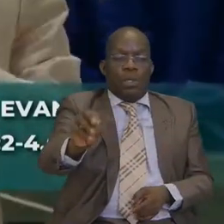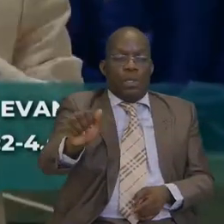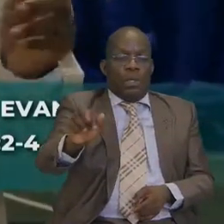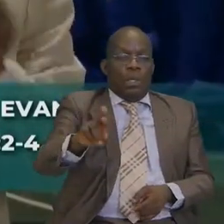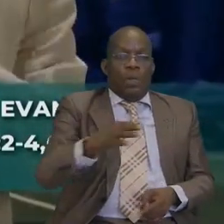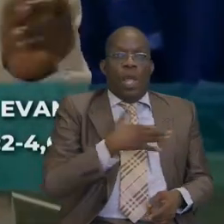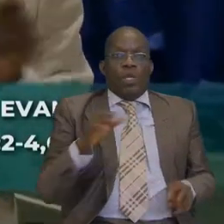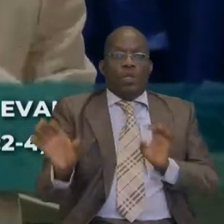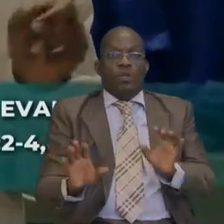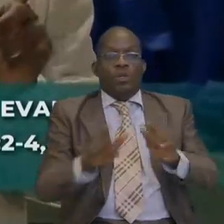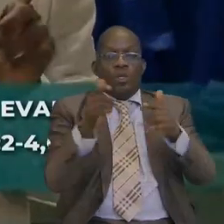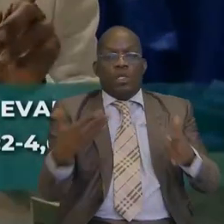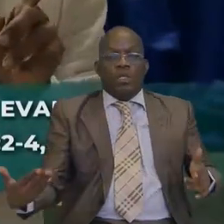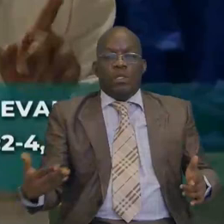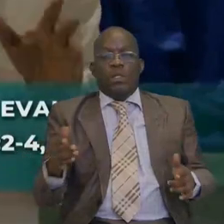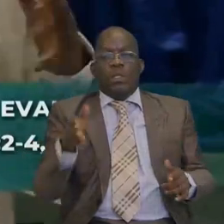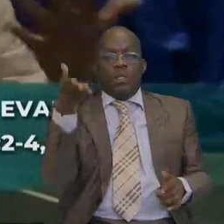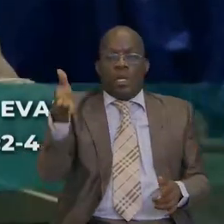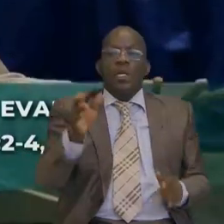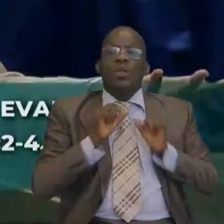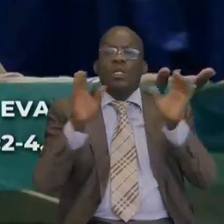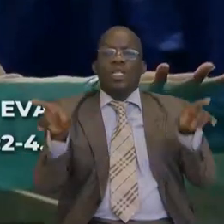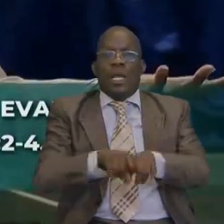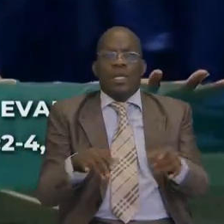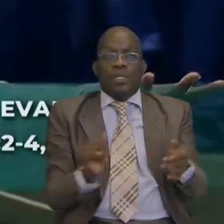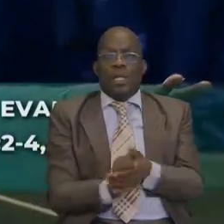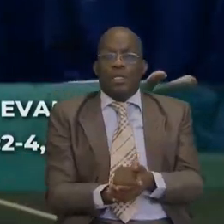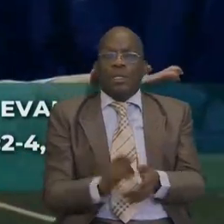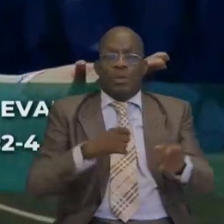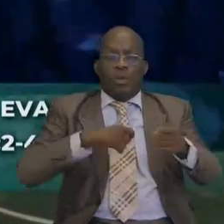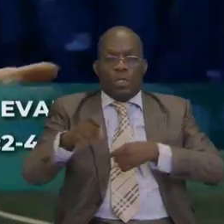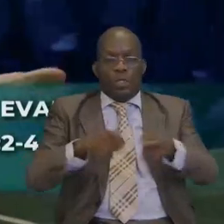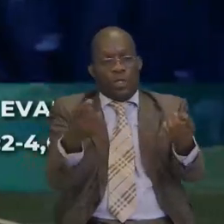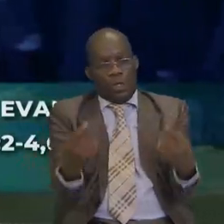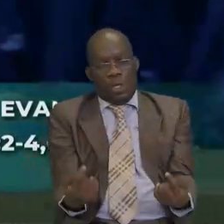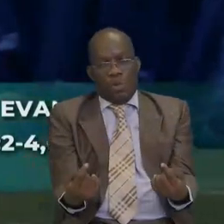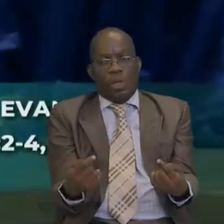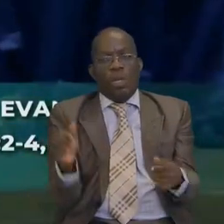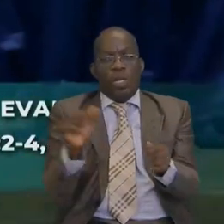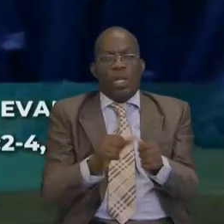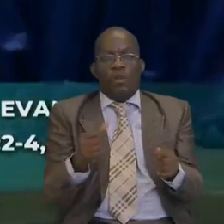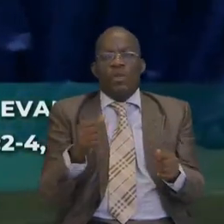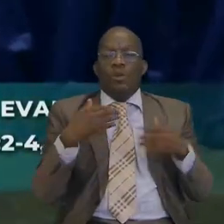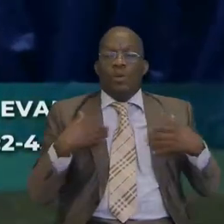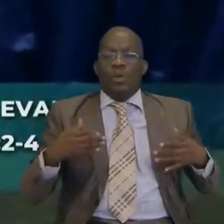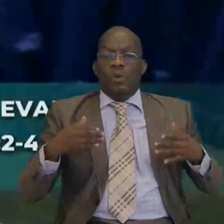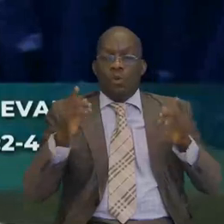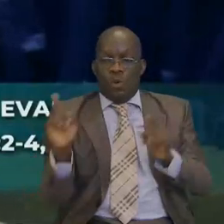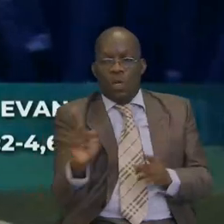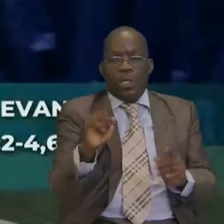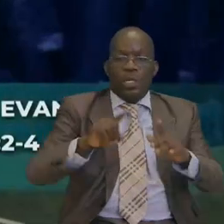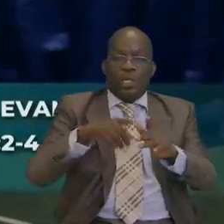là-bas. Il n'y a rien de pareil. La persécution est venue. Chacun a commencé à